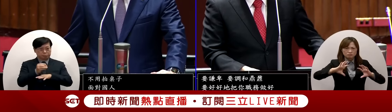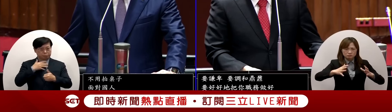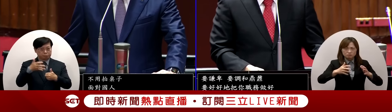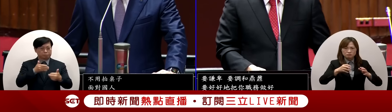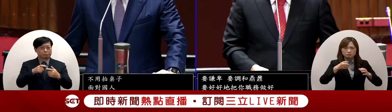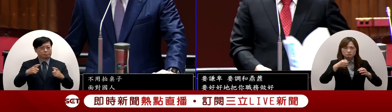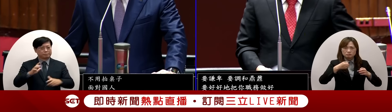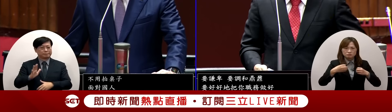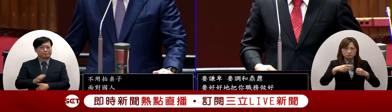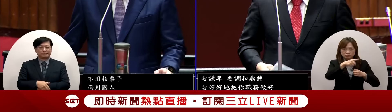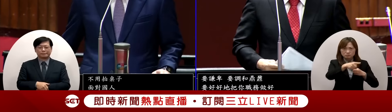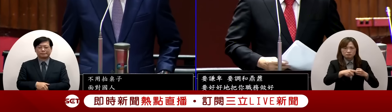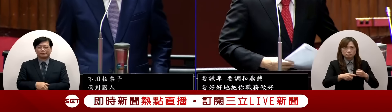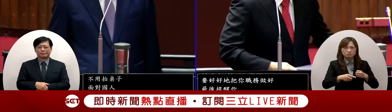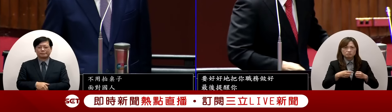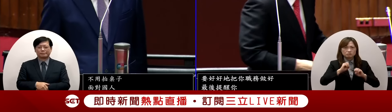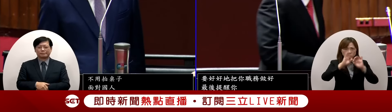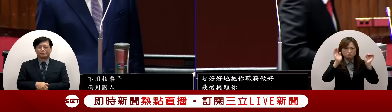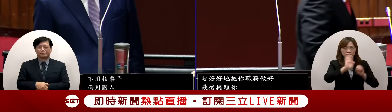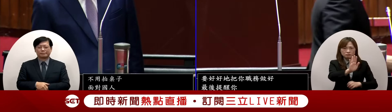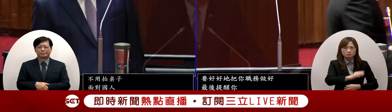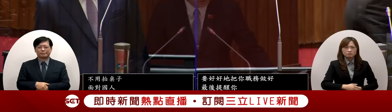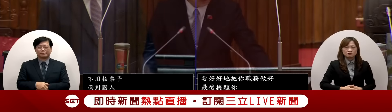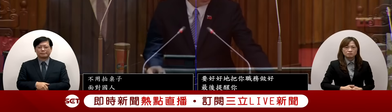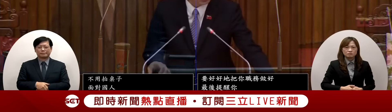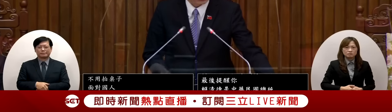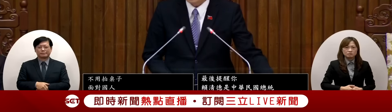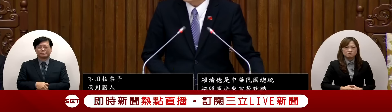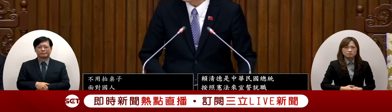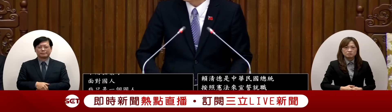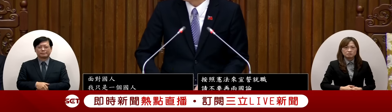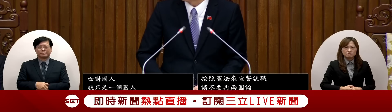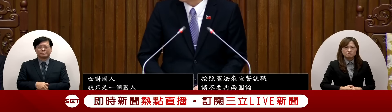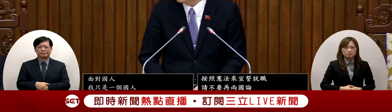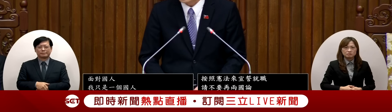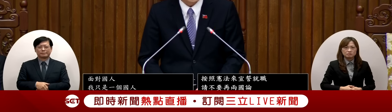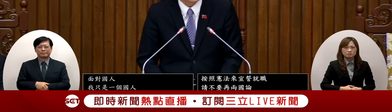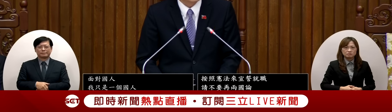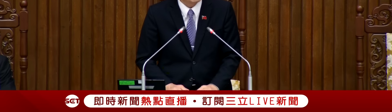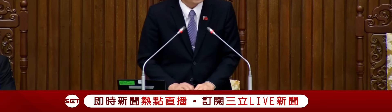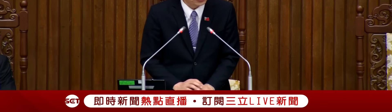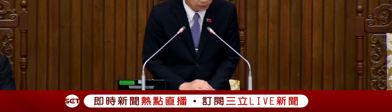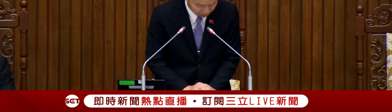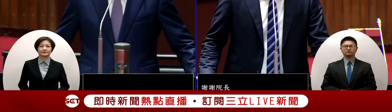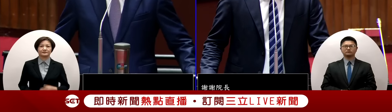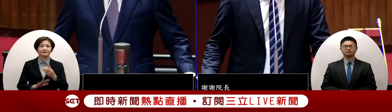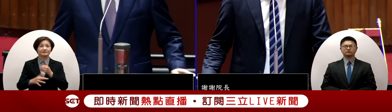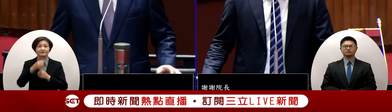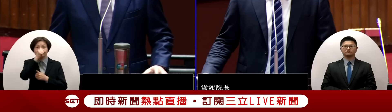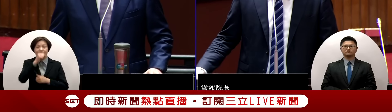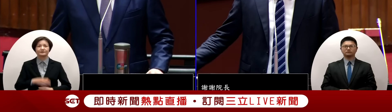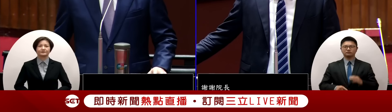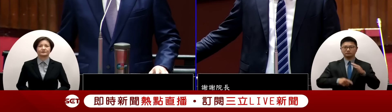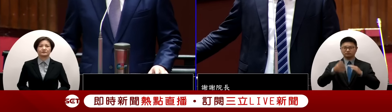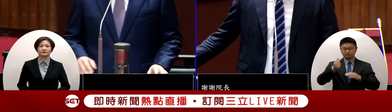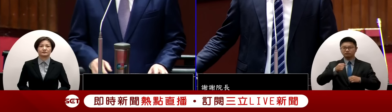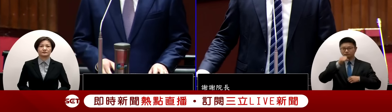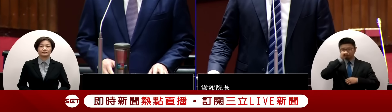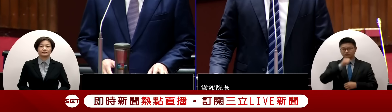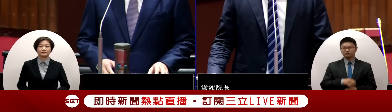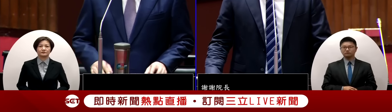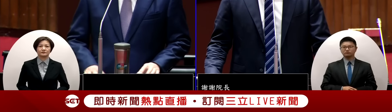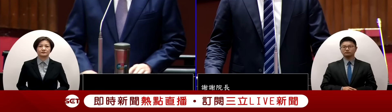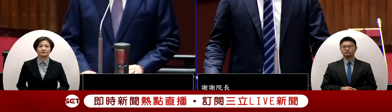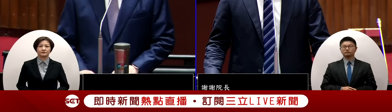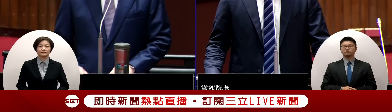的范围。 谢谢傅昆萁委员质询，谢谢卓院长的备询。 院长好，复议